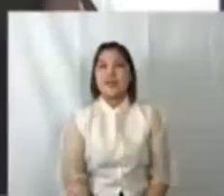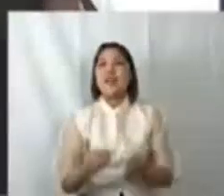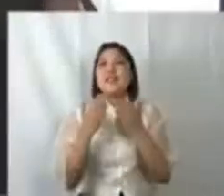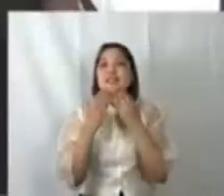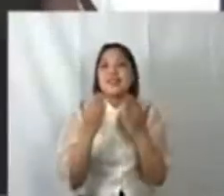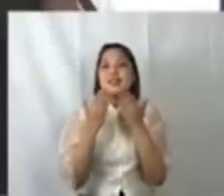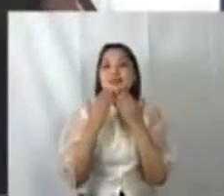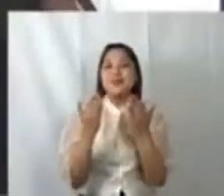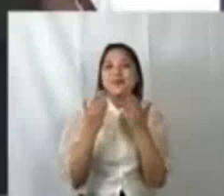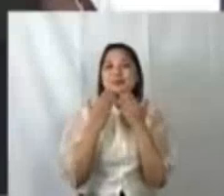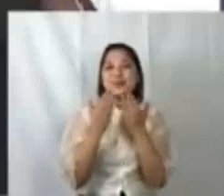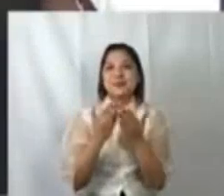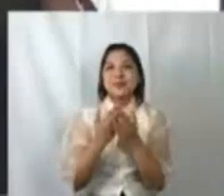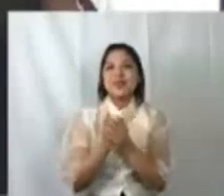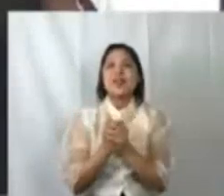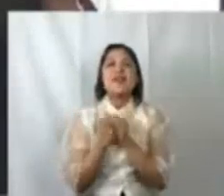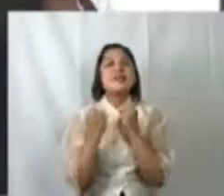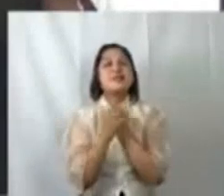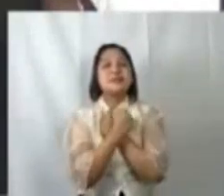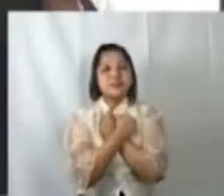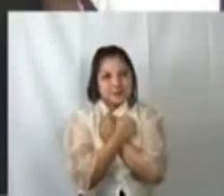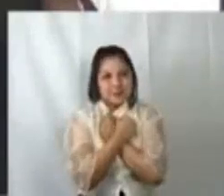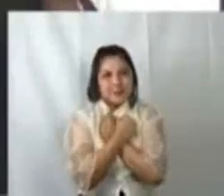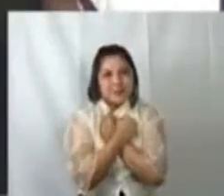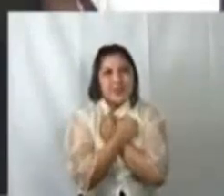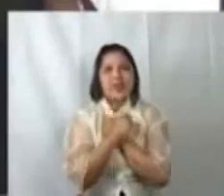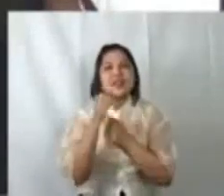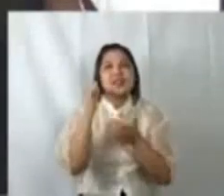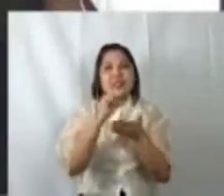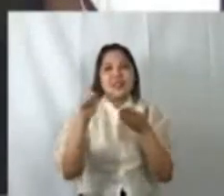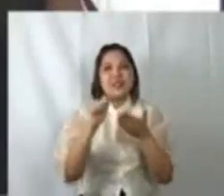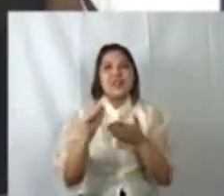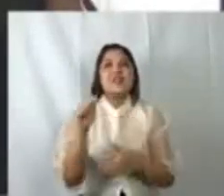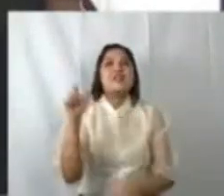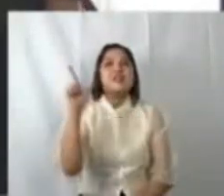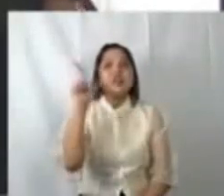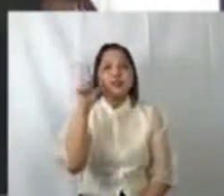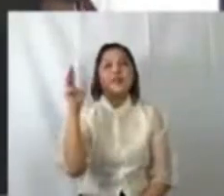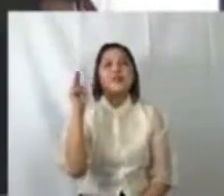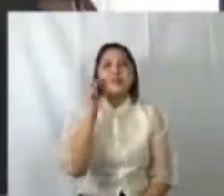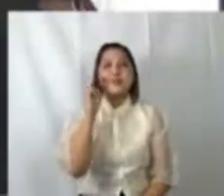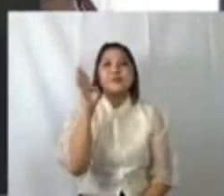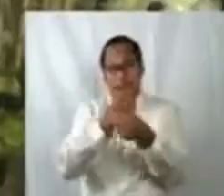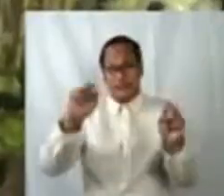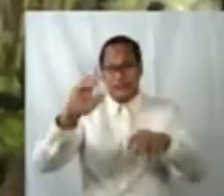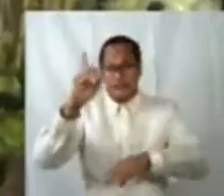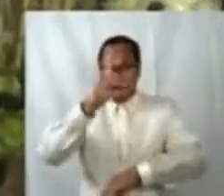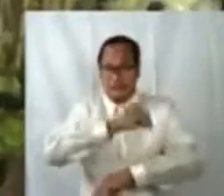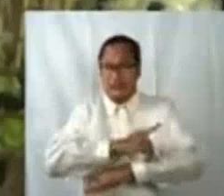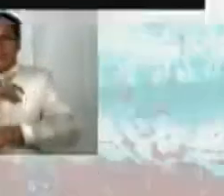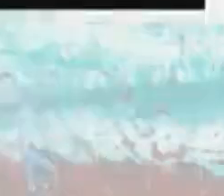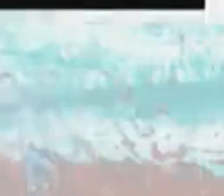Salamat po sa inyo, aming minamahal na kalihim, Leonor Magdolis Briones.